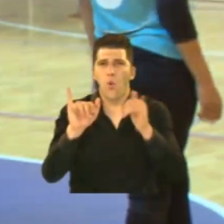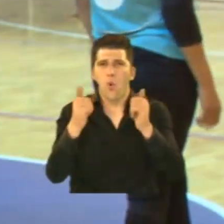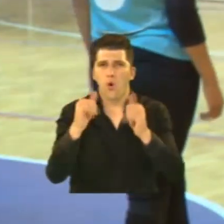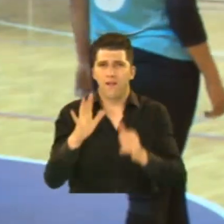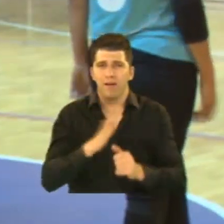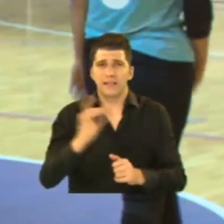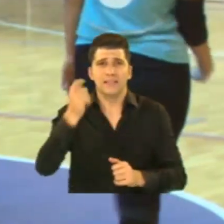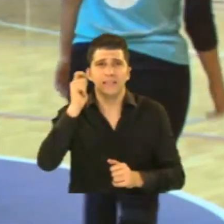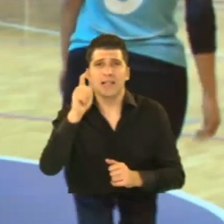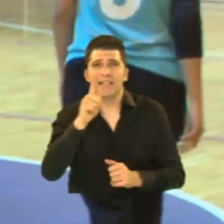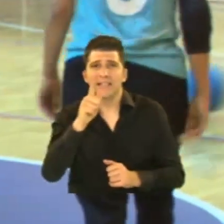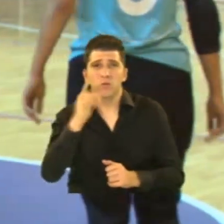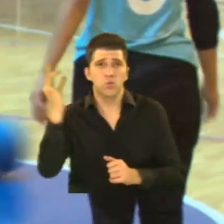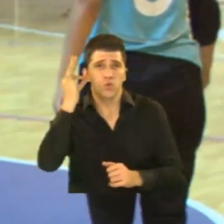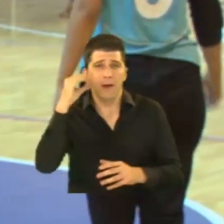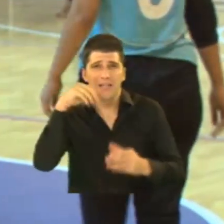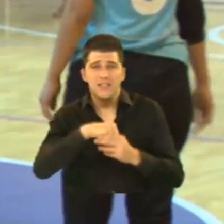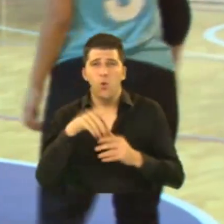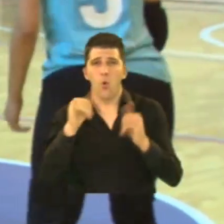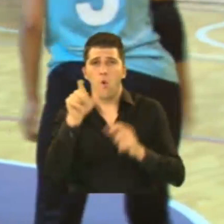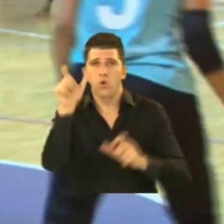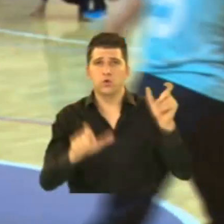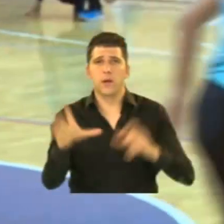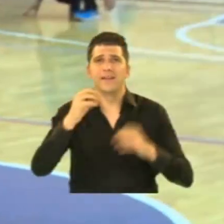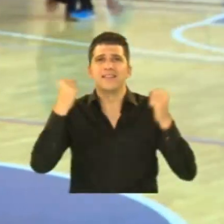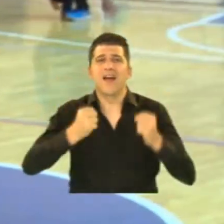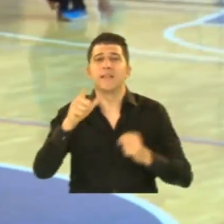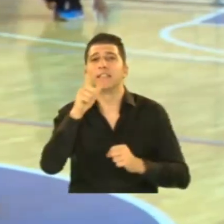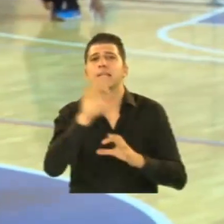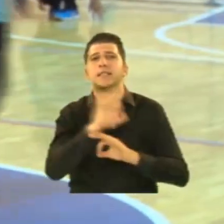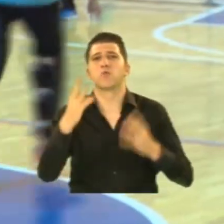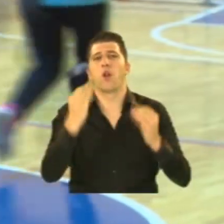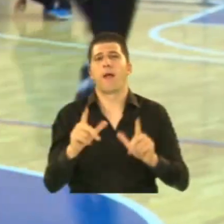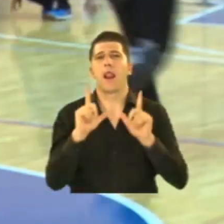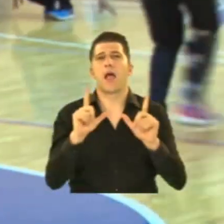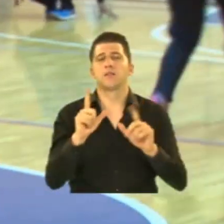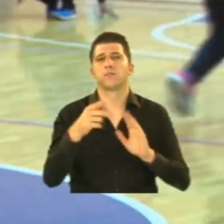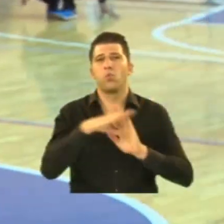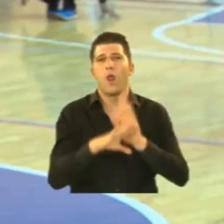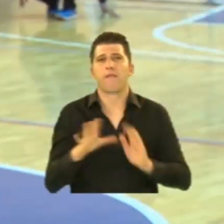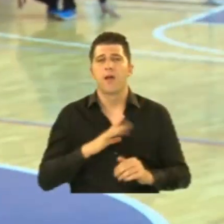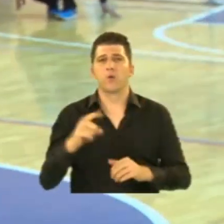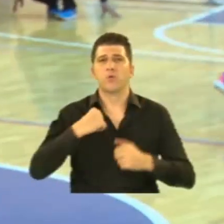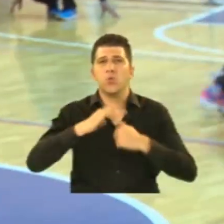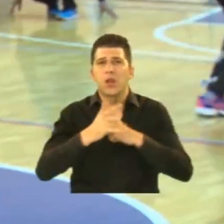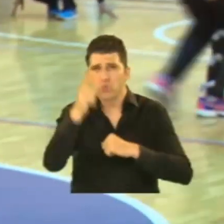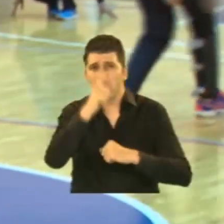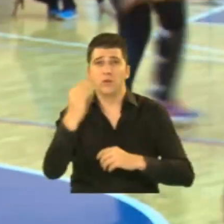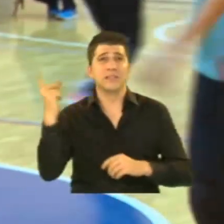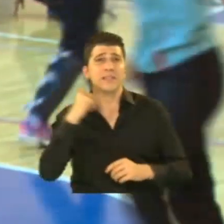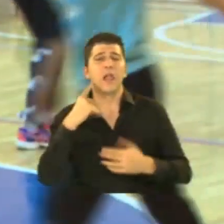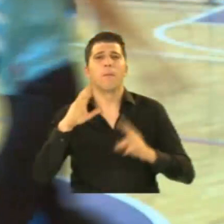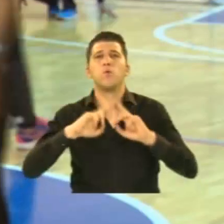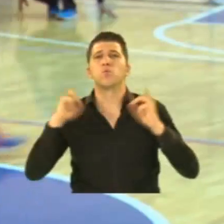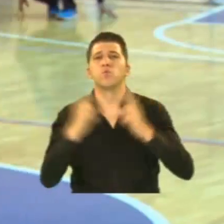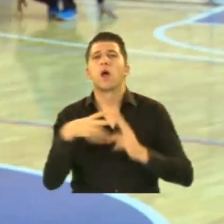Oyun oynanırken zilin sesini duymaları gerektiği için oyuncuların, tribünlerin sessiz olması gerekiyor. O yüzden ülkemizde çok popüler